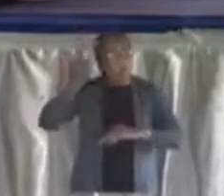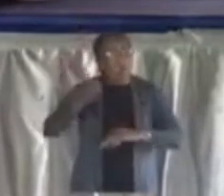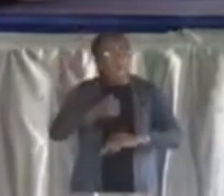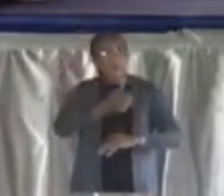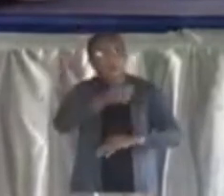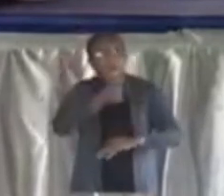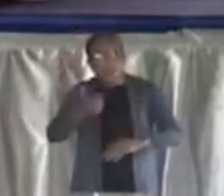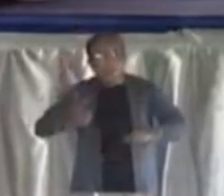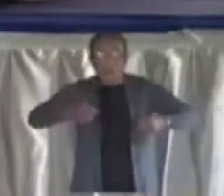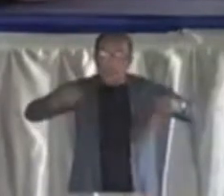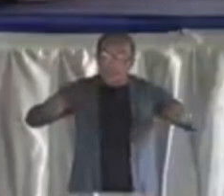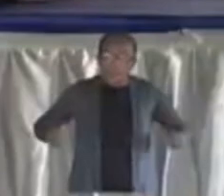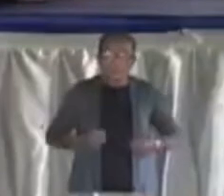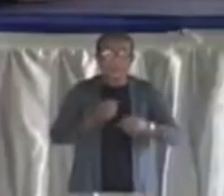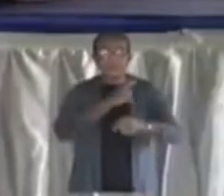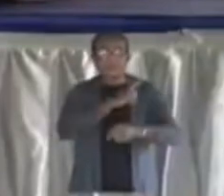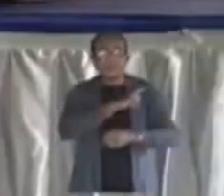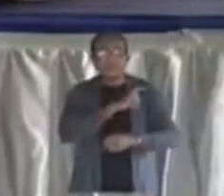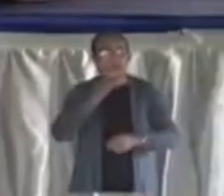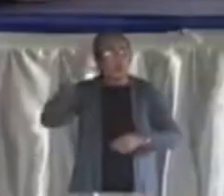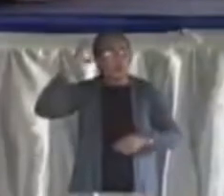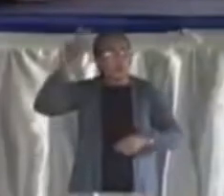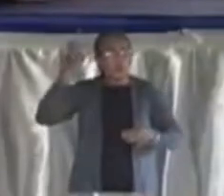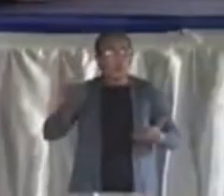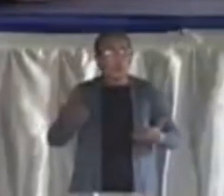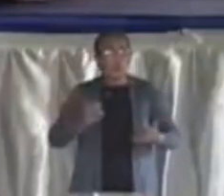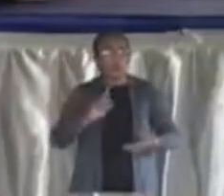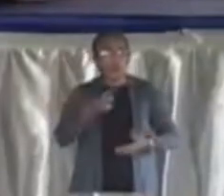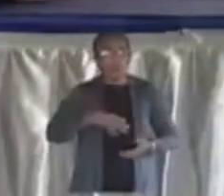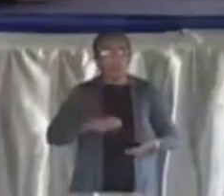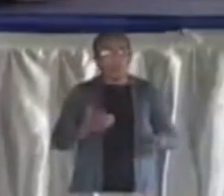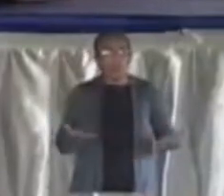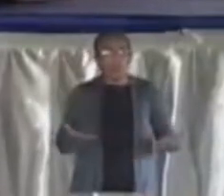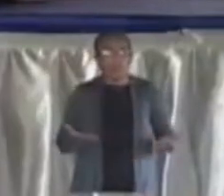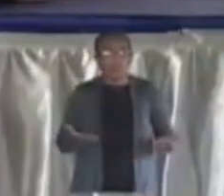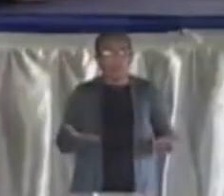disciplinaire organisaties, rangen en standen cultuur.